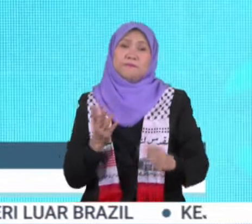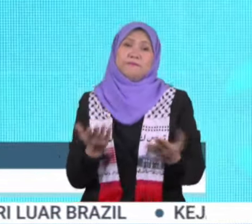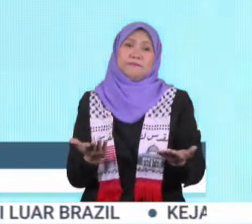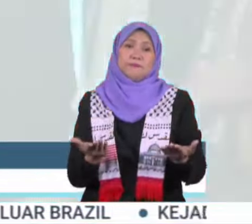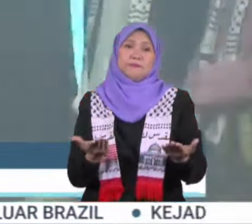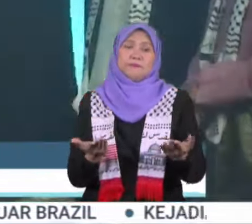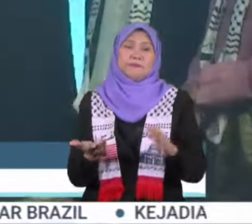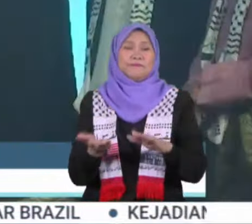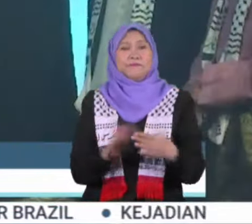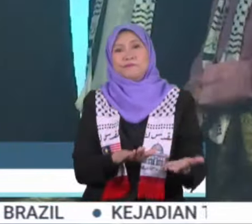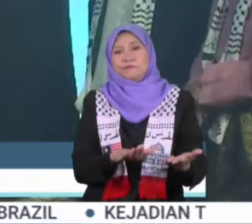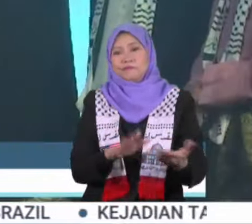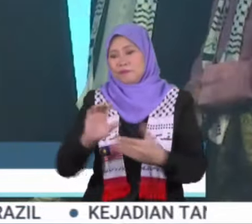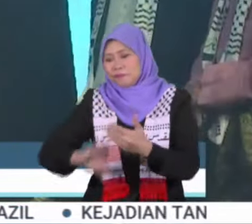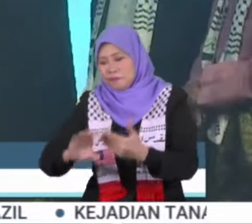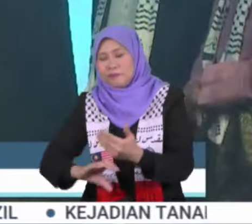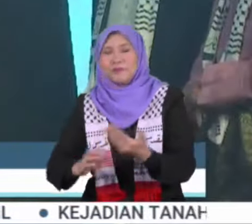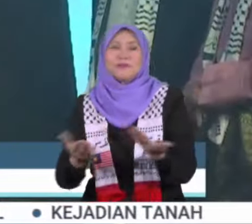berlaku.